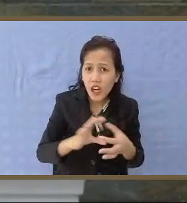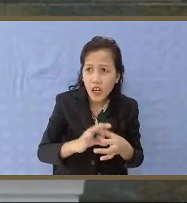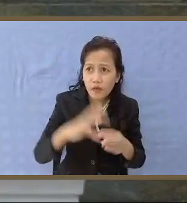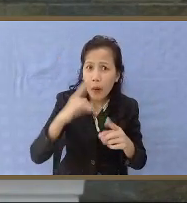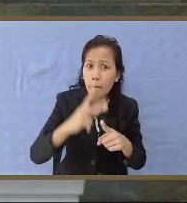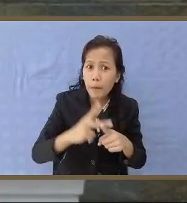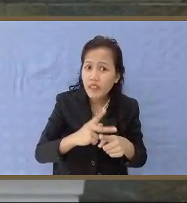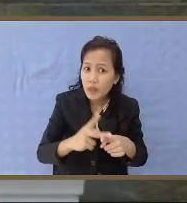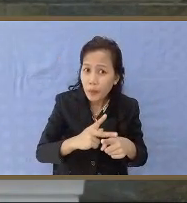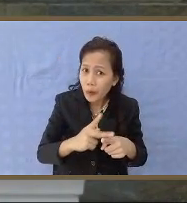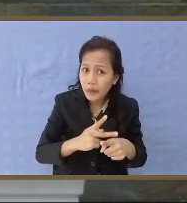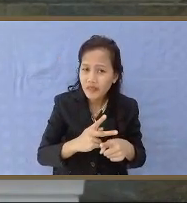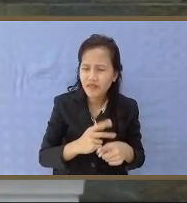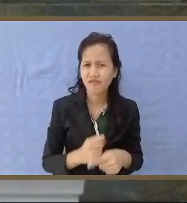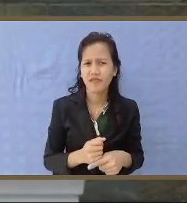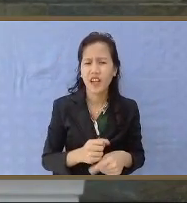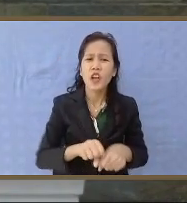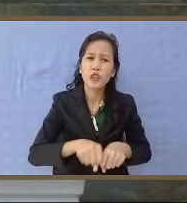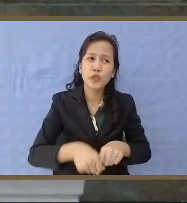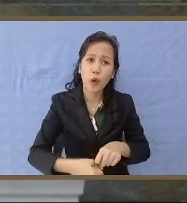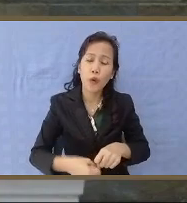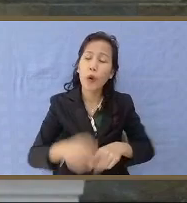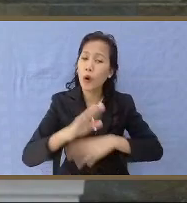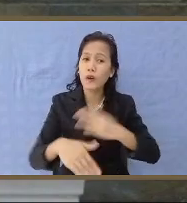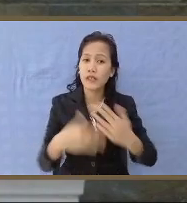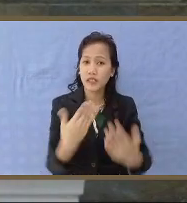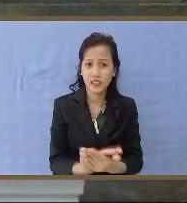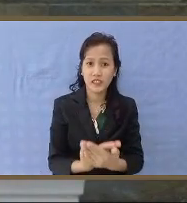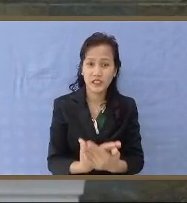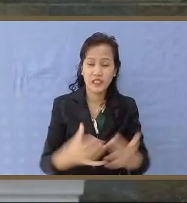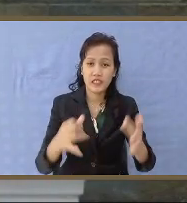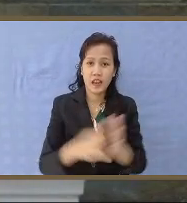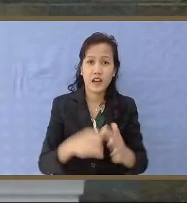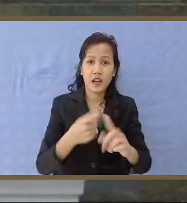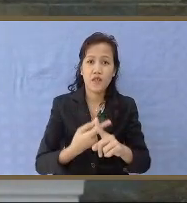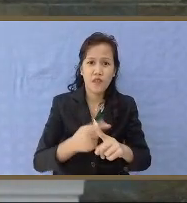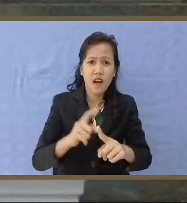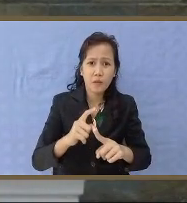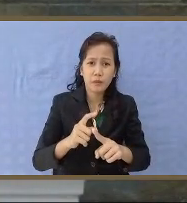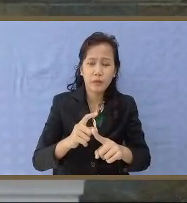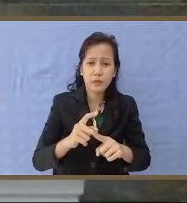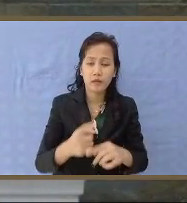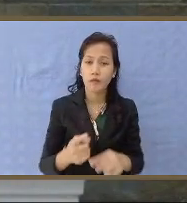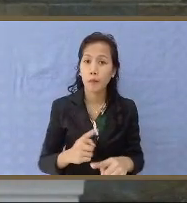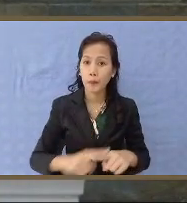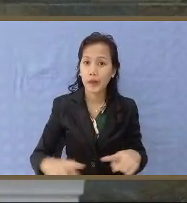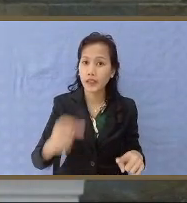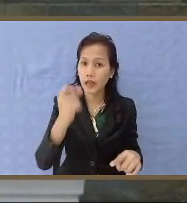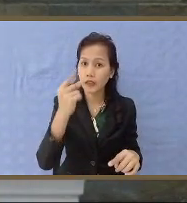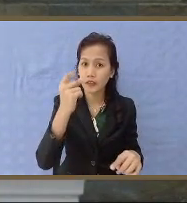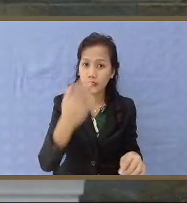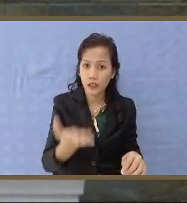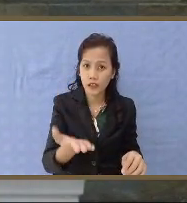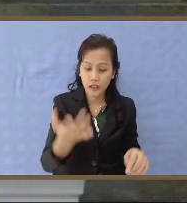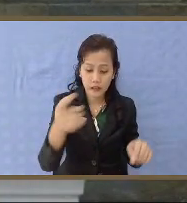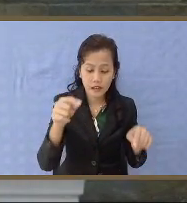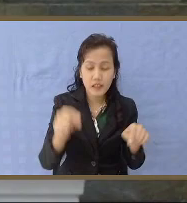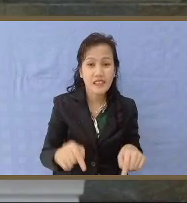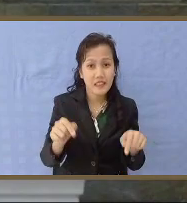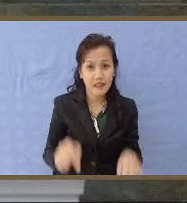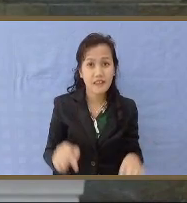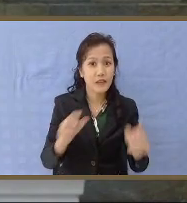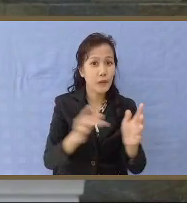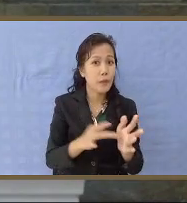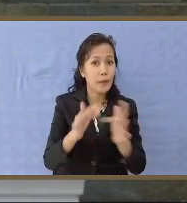principles, you know. So, lahat po doon ay yan po nanggagaling. But listen to me now, here is the Bible, very clear